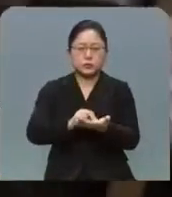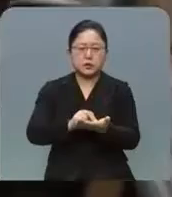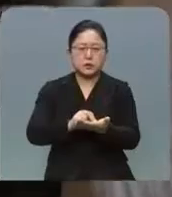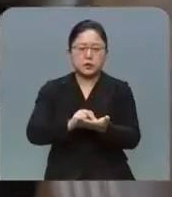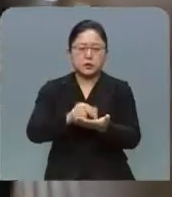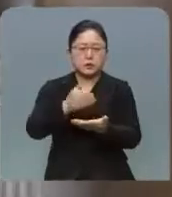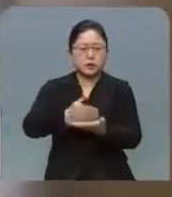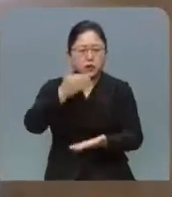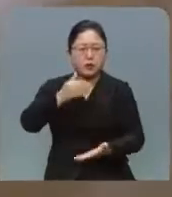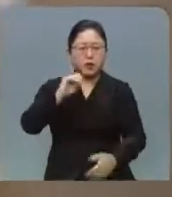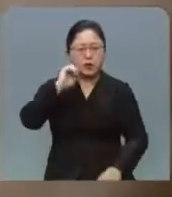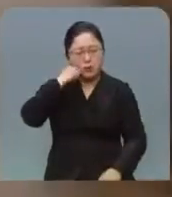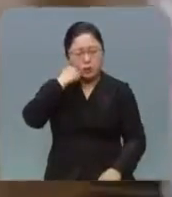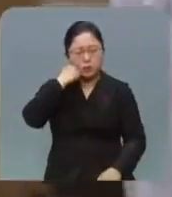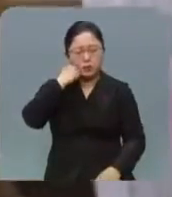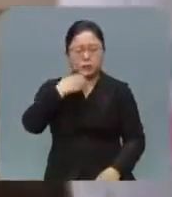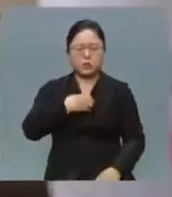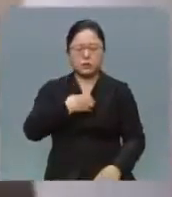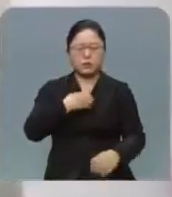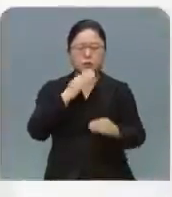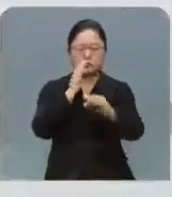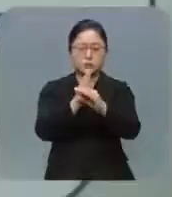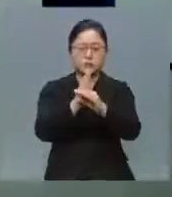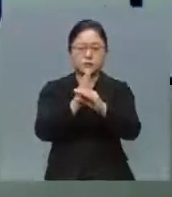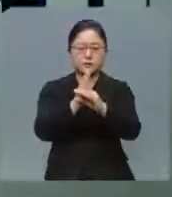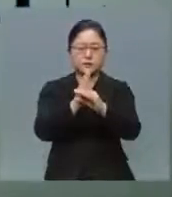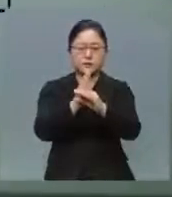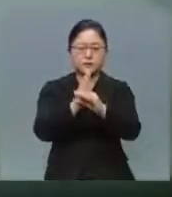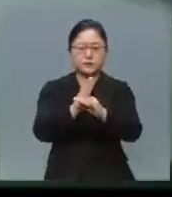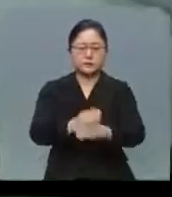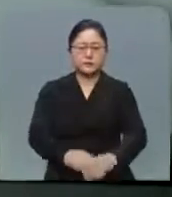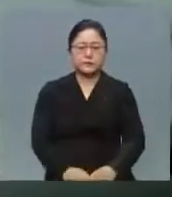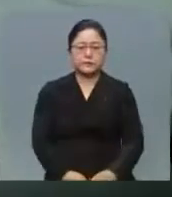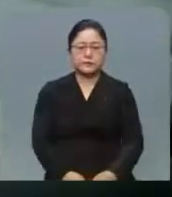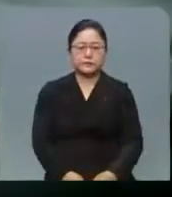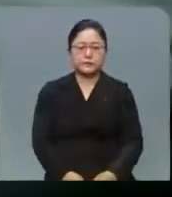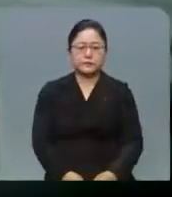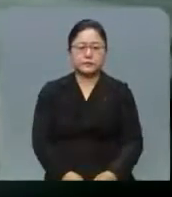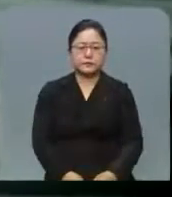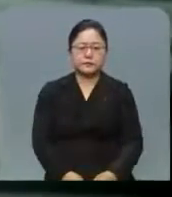정상 개교가 힘들 수 있다는 우려가 나오고 있습니다. KBS 뉴스 유초롱입니다.